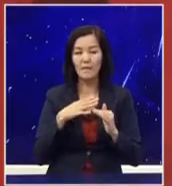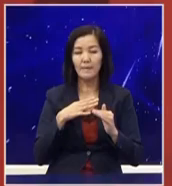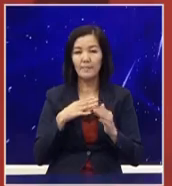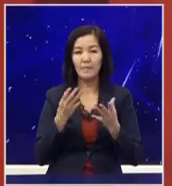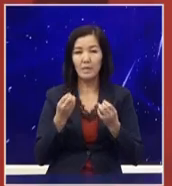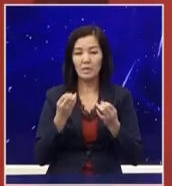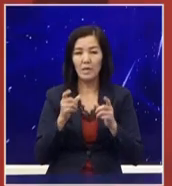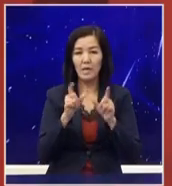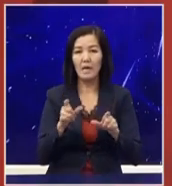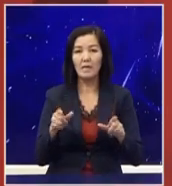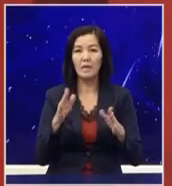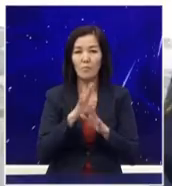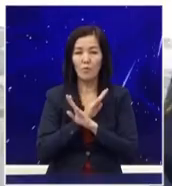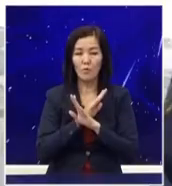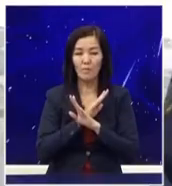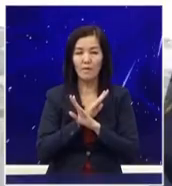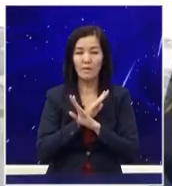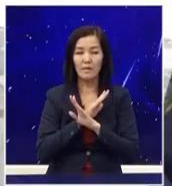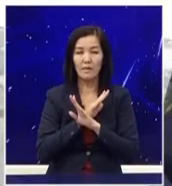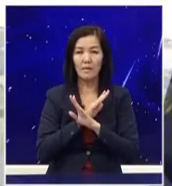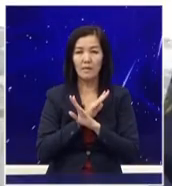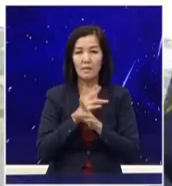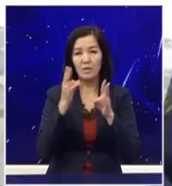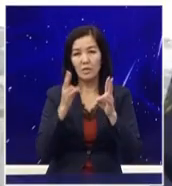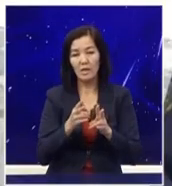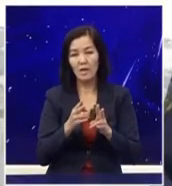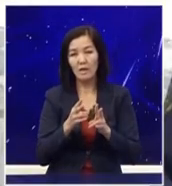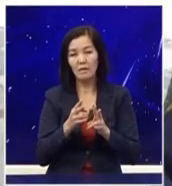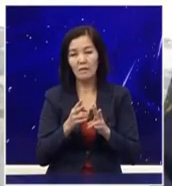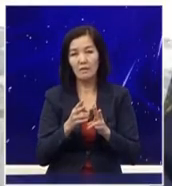мына адам өлімі жарақат алуда